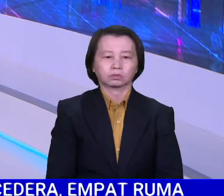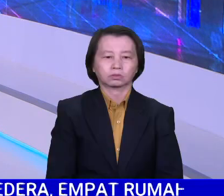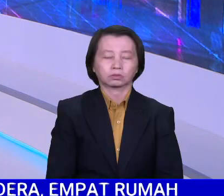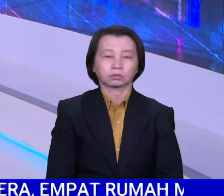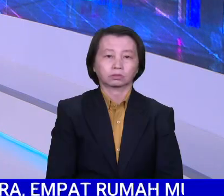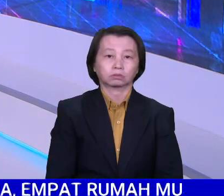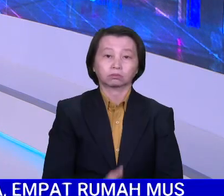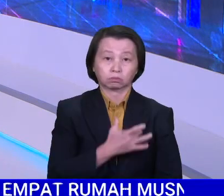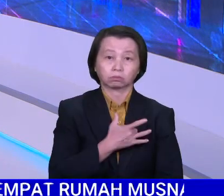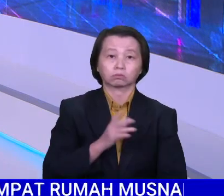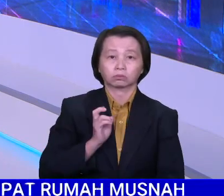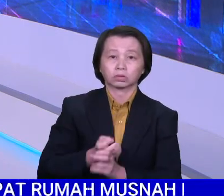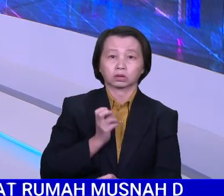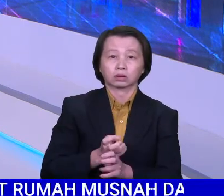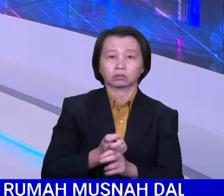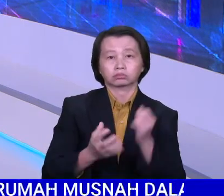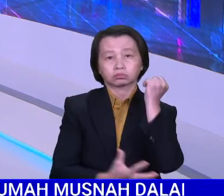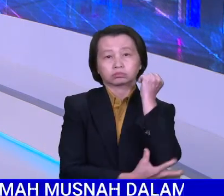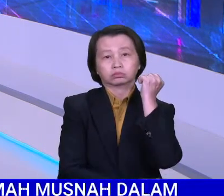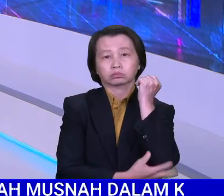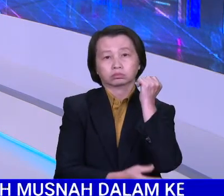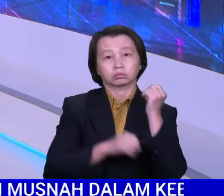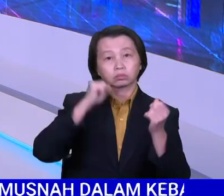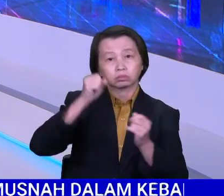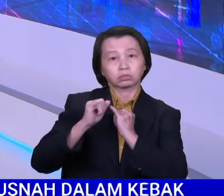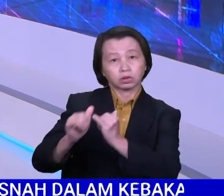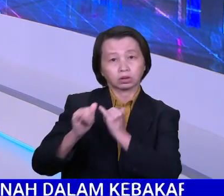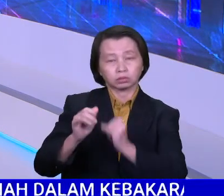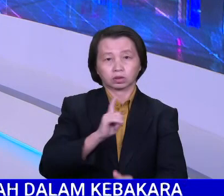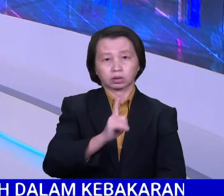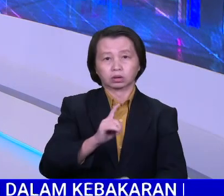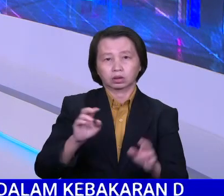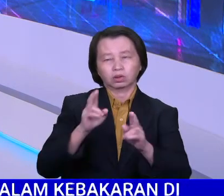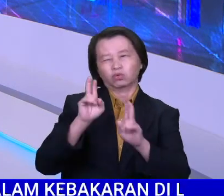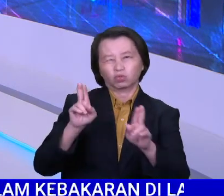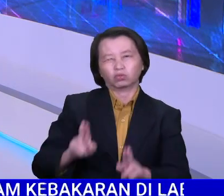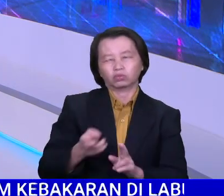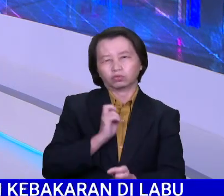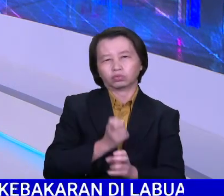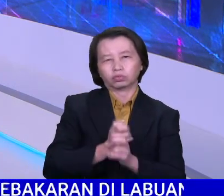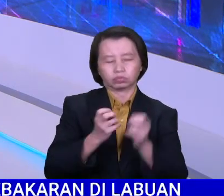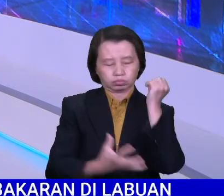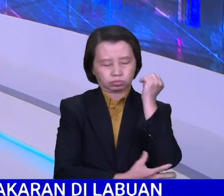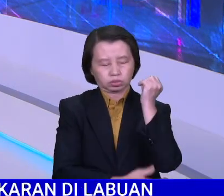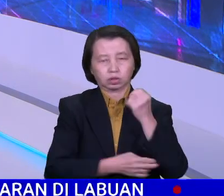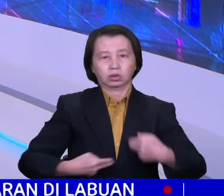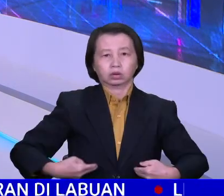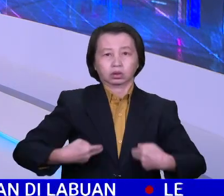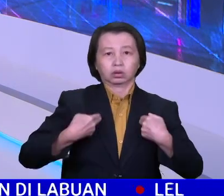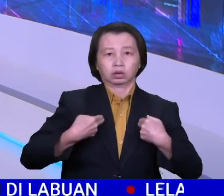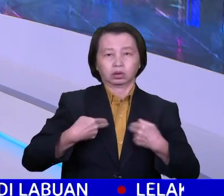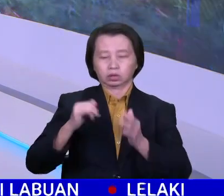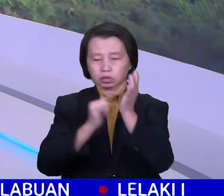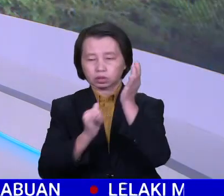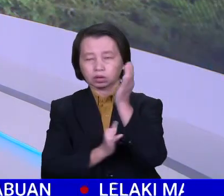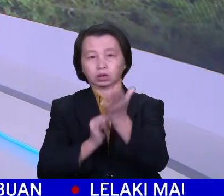baik peka dengan kesusahan dan kemiskinan saudara sesama Islam yang diuji dengan kesusahan dan kemiskinan hidup mendorong